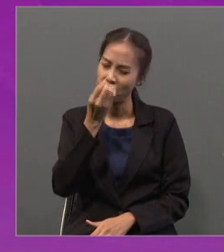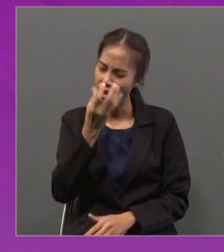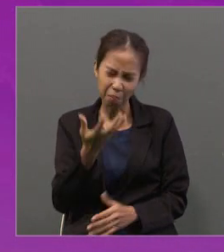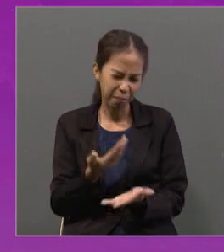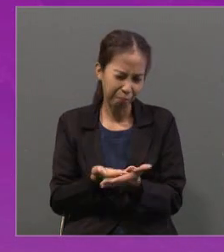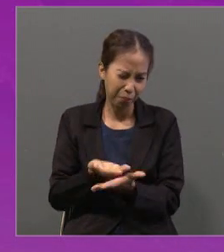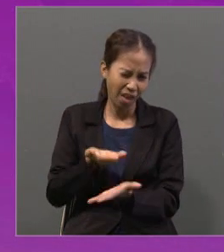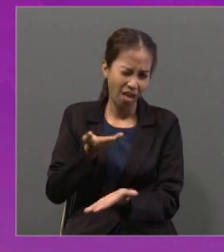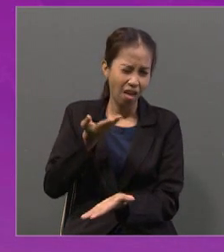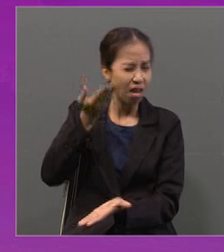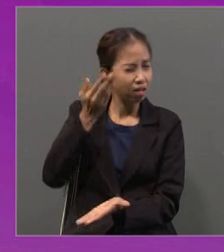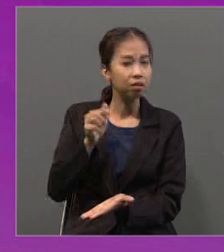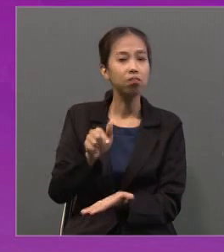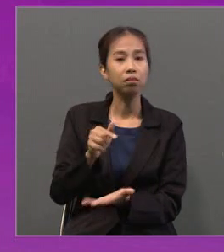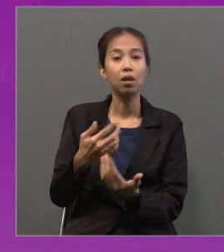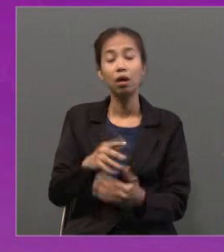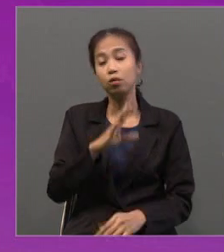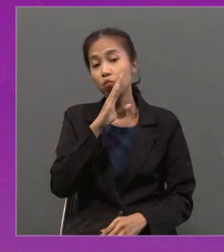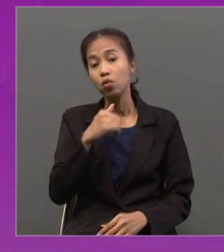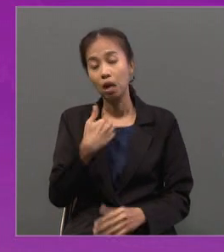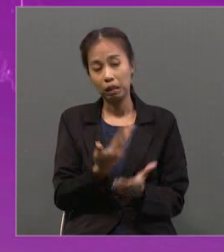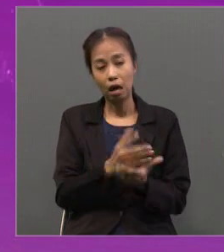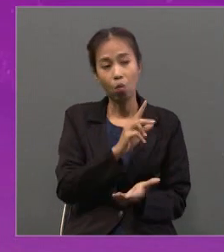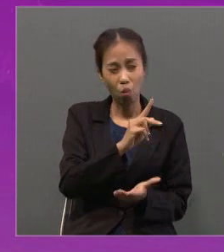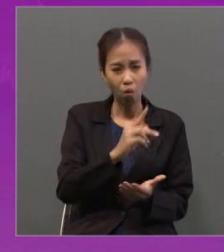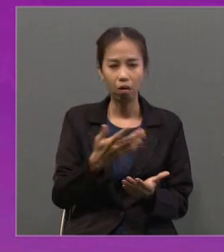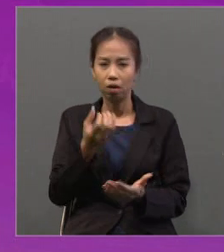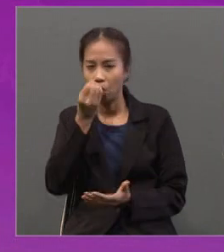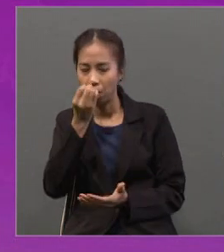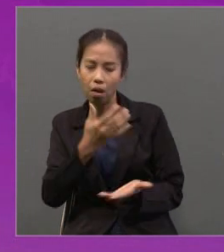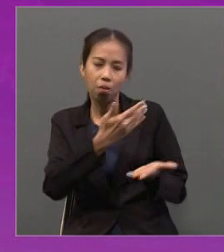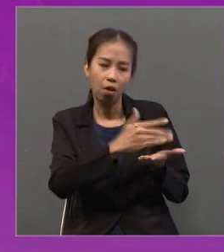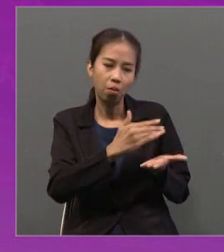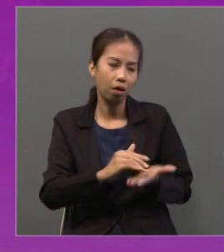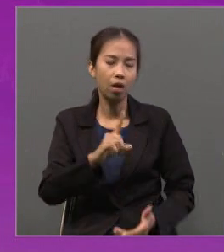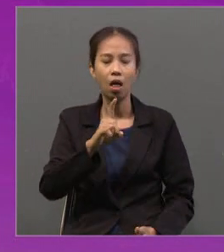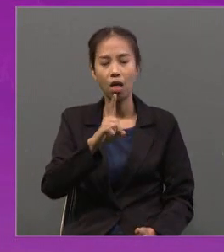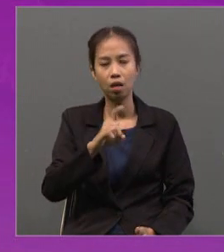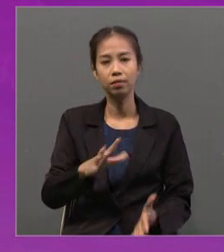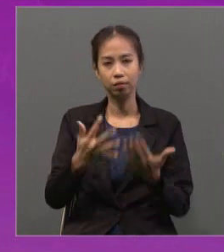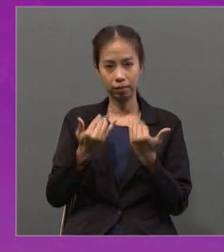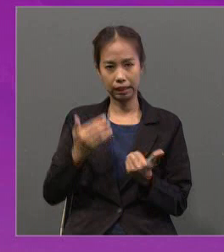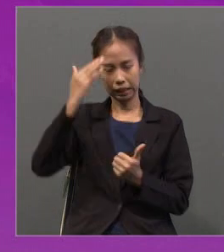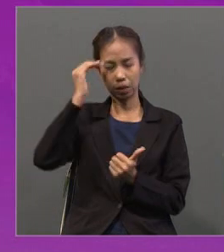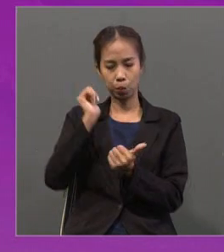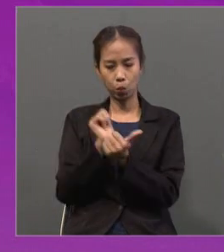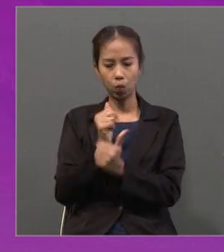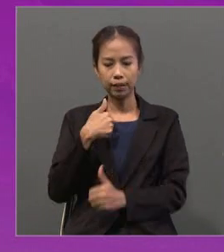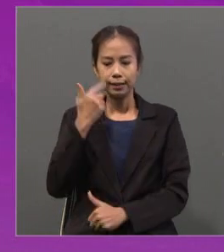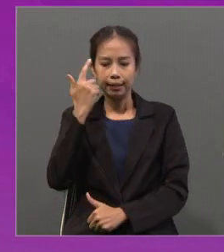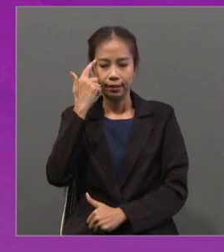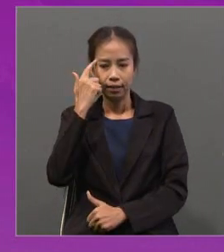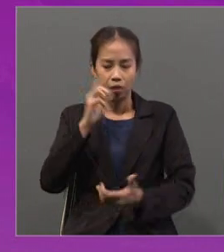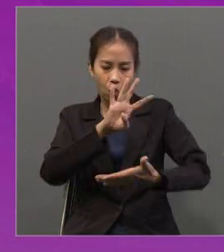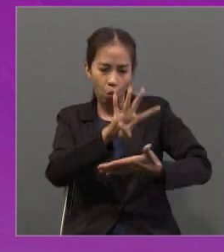บต้นทบดอกกันไปคือกว่าจะใช้หนี้หมดเนี่ยมันไม่หมดกันสักทีนะคะล่าสุดเนี่ยทางตำรวจกองปราบปรามเขาก็เลยมีการวางแผนเข้าไปจับ